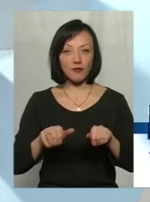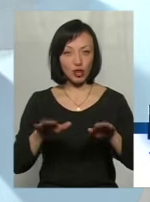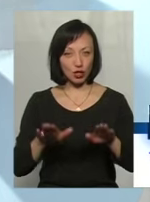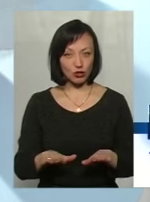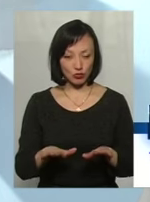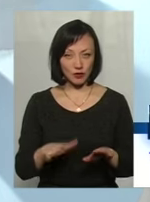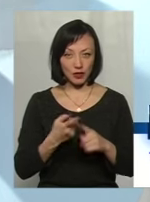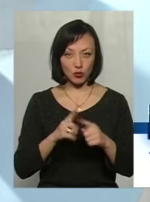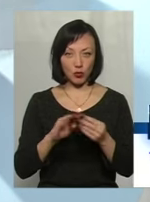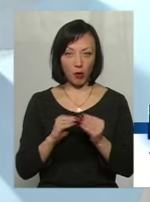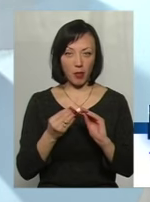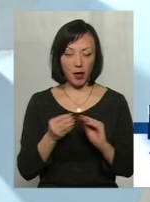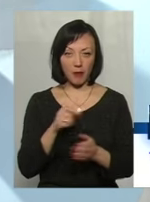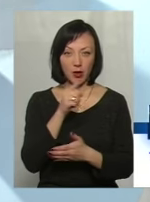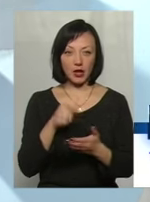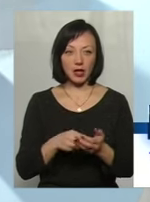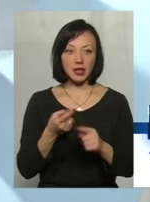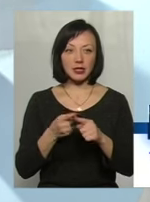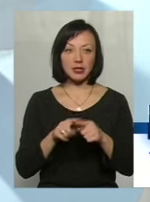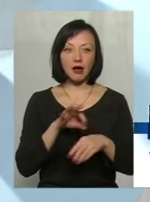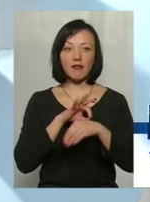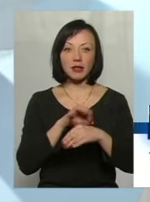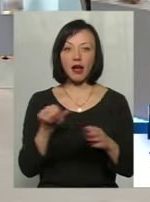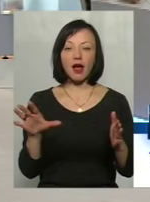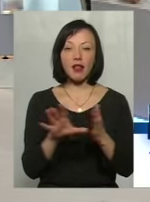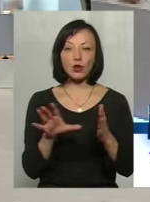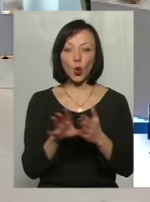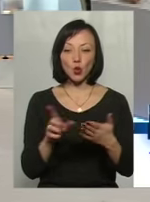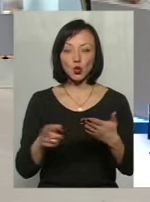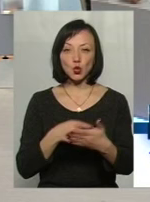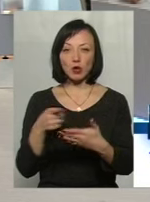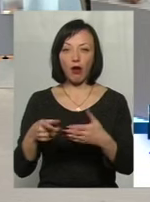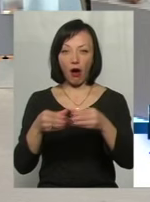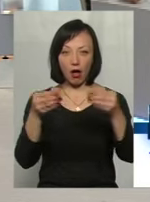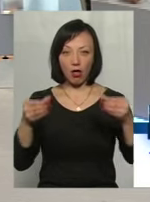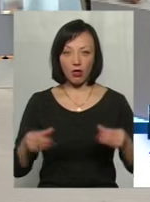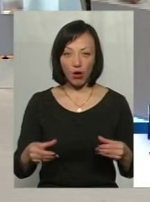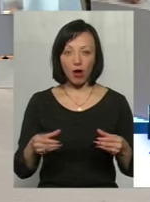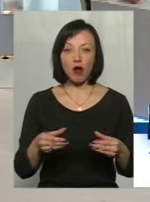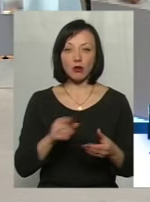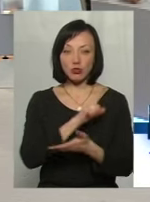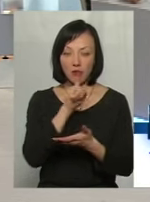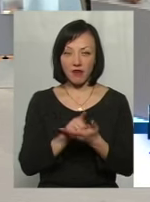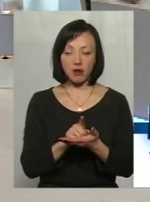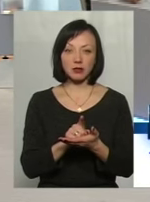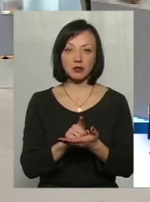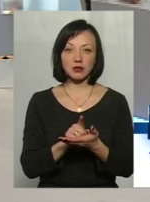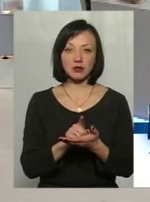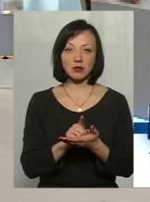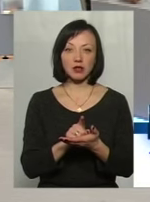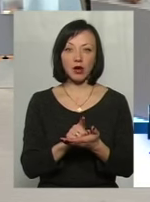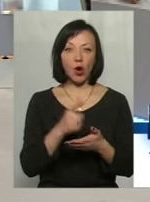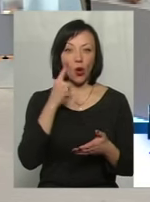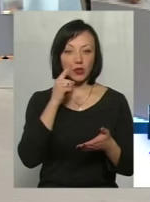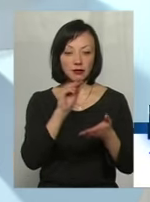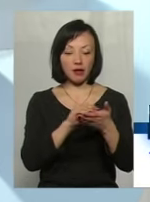варіантів вирішення цієї проблеми – це ведення електронного журналу, який буде зобов'язувати ставити вчителів